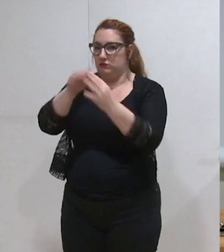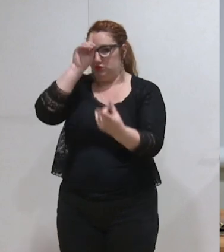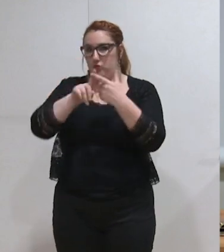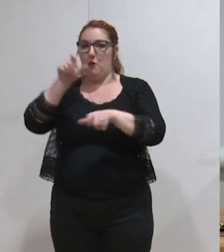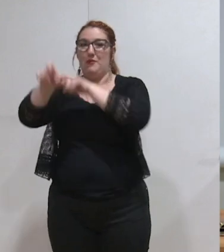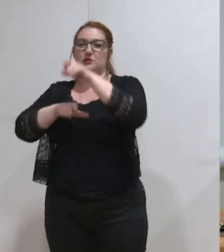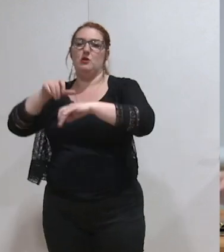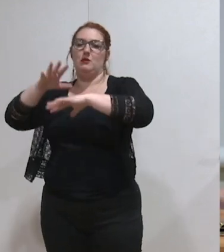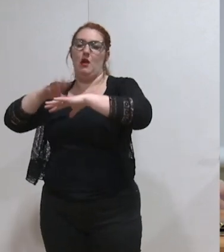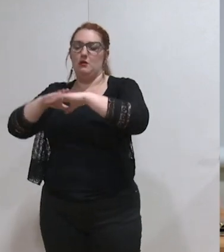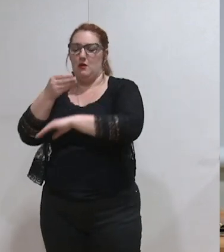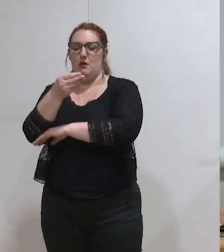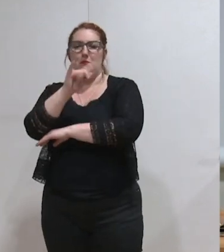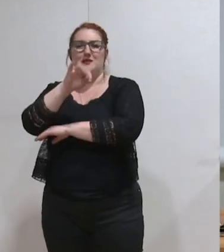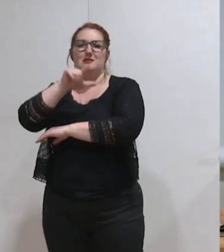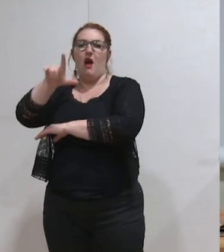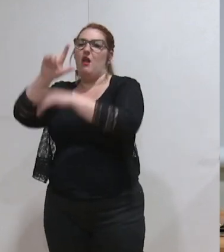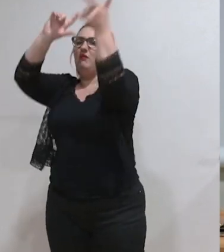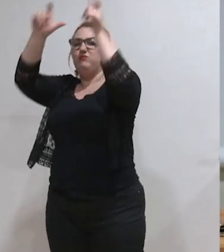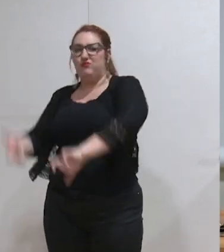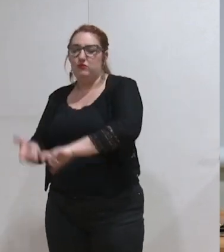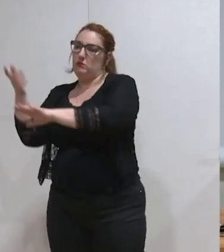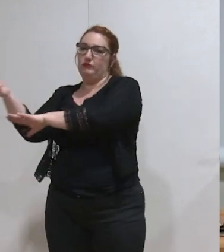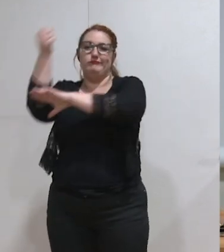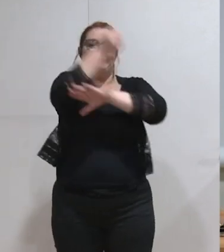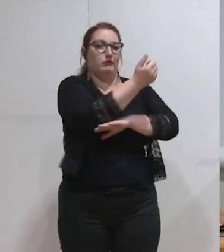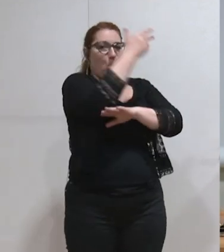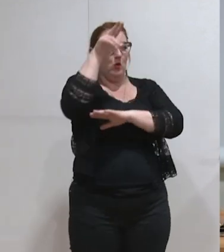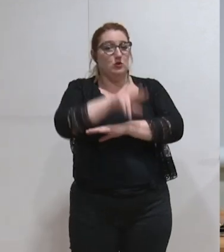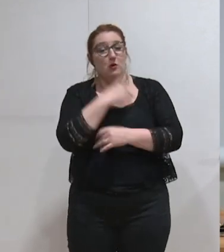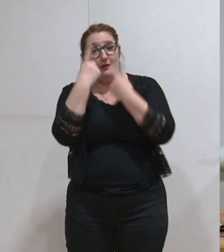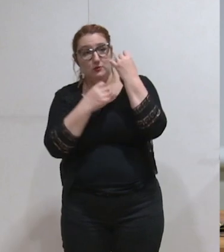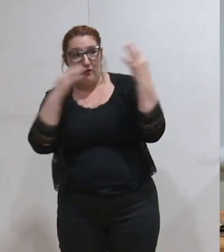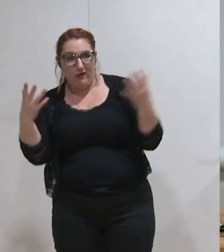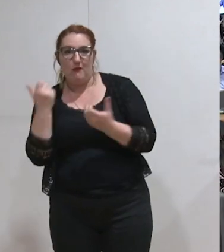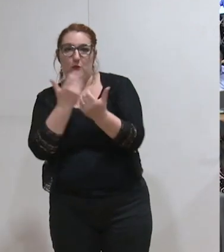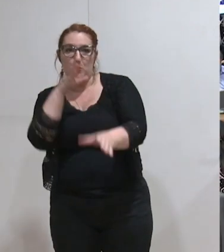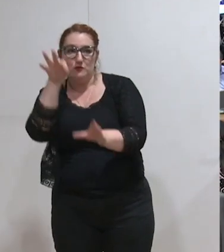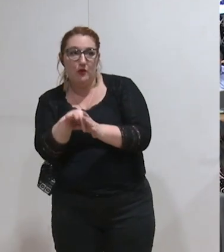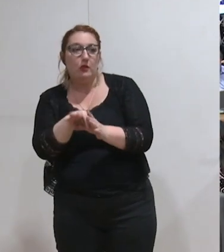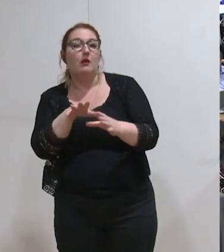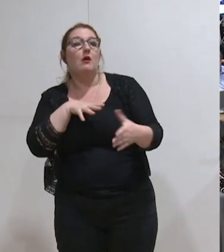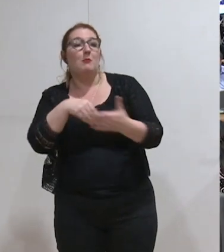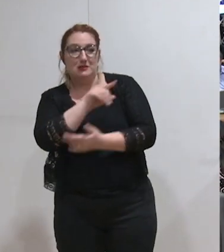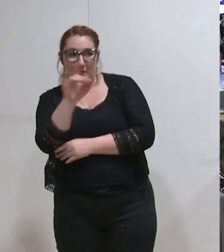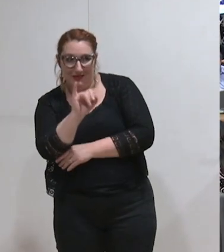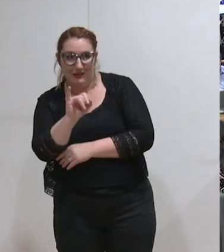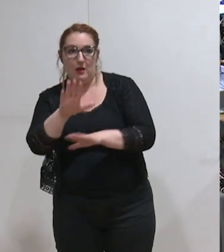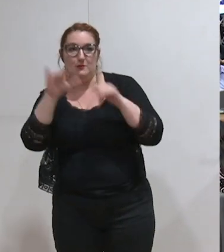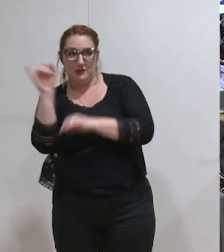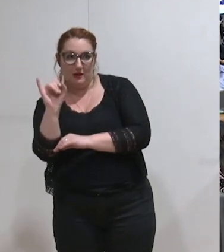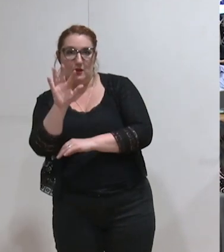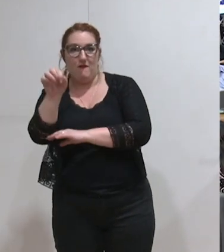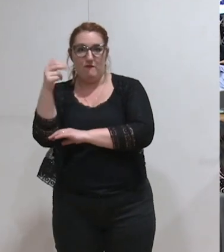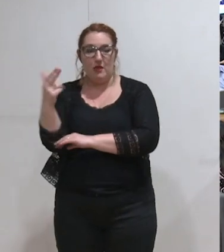sur Mistral pas de question je la mets au voix qui ne prend pas part au vote qui s'abstient Front National